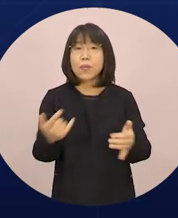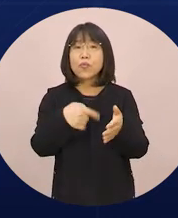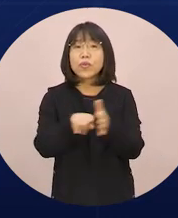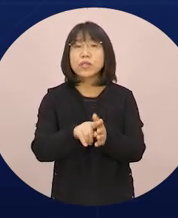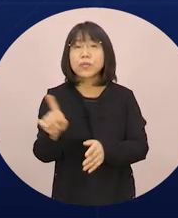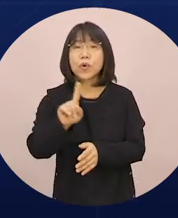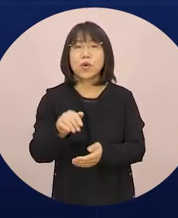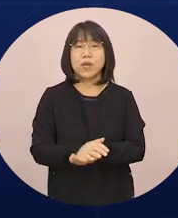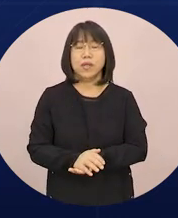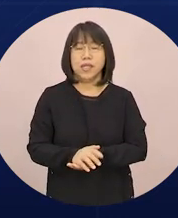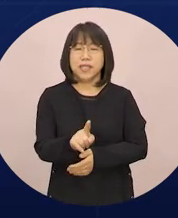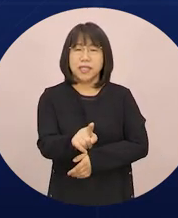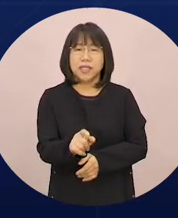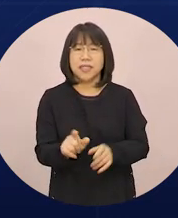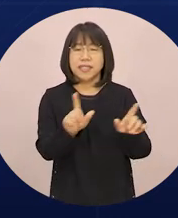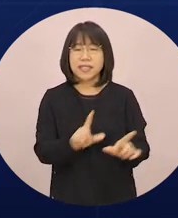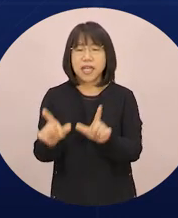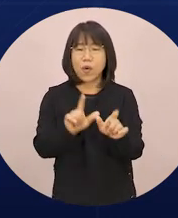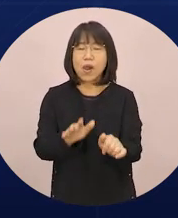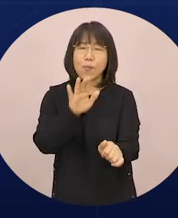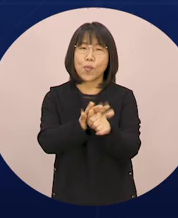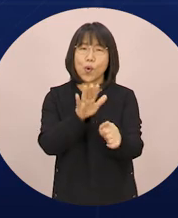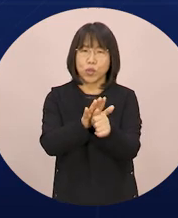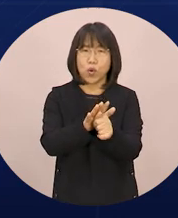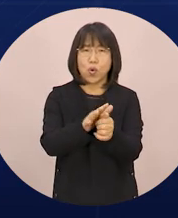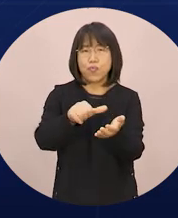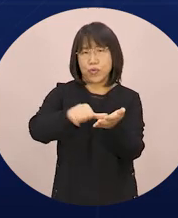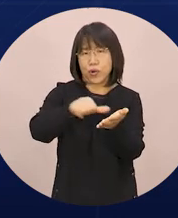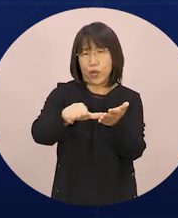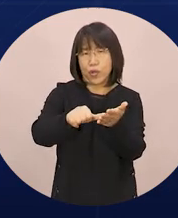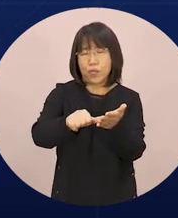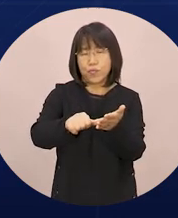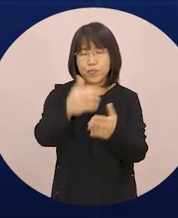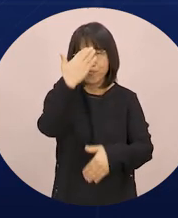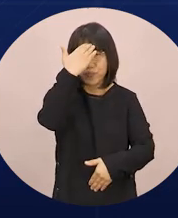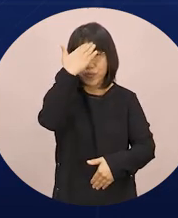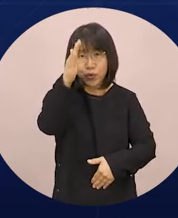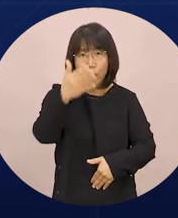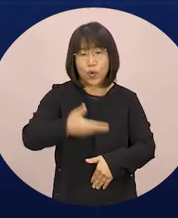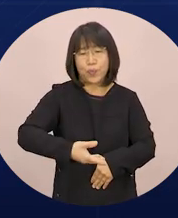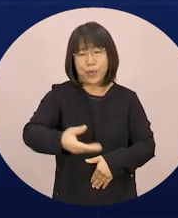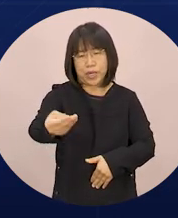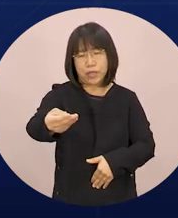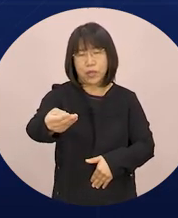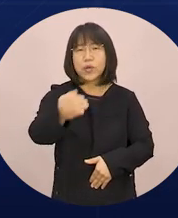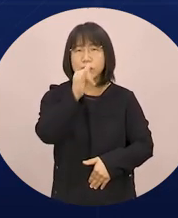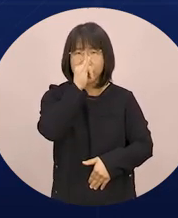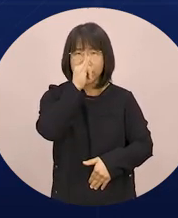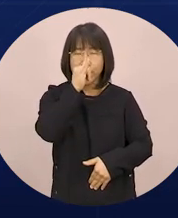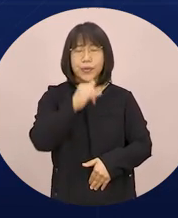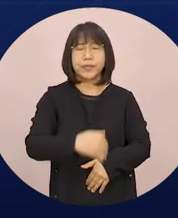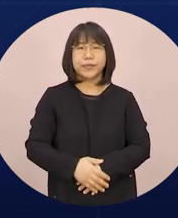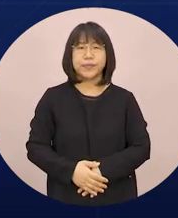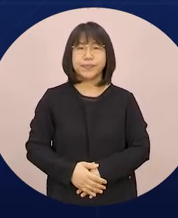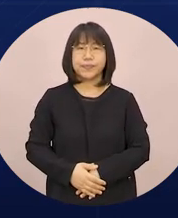위해 재활보조기구 무료 대여 서비스를 2018년부터 도입 운영하고 있습니다.